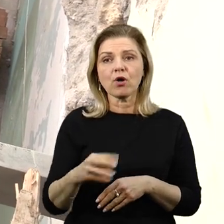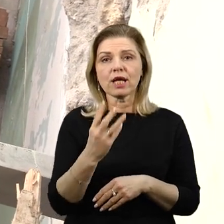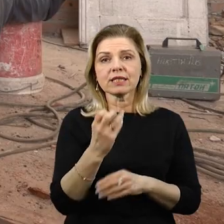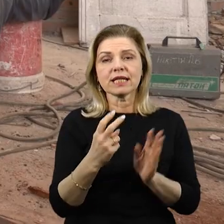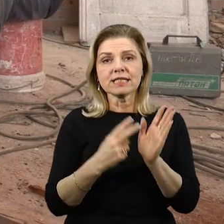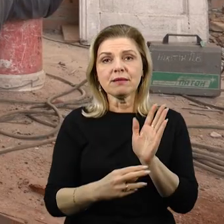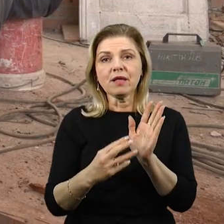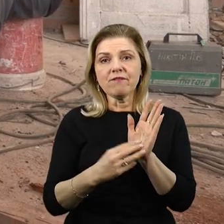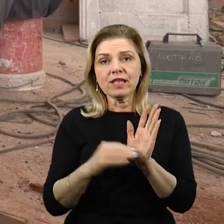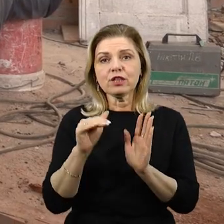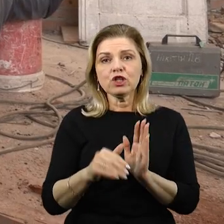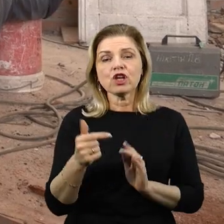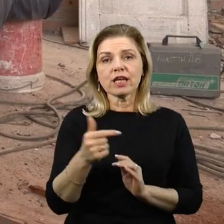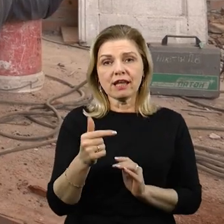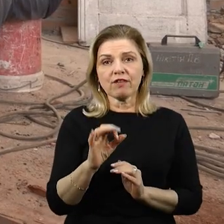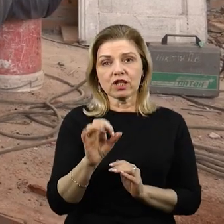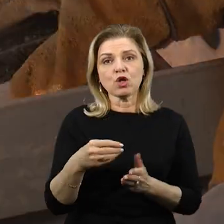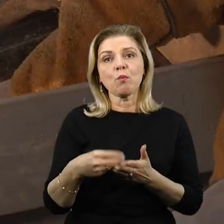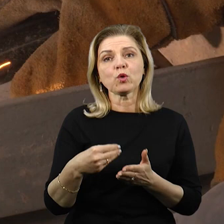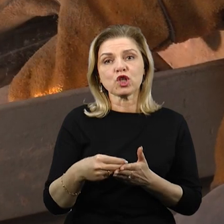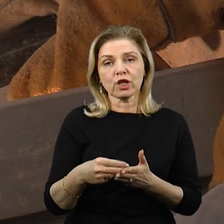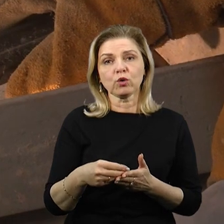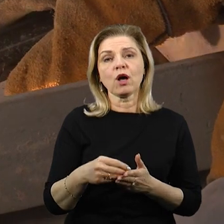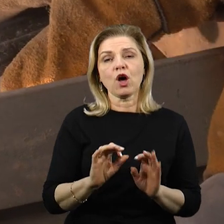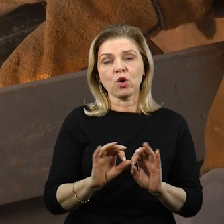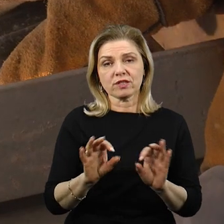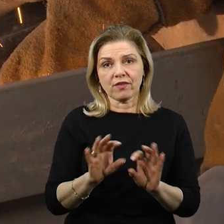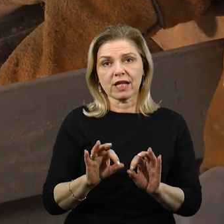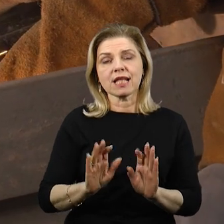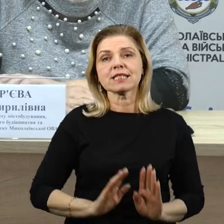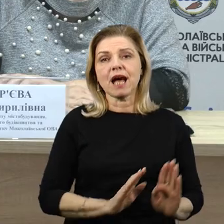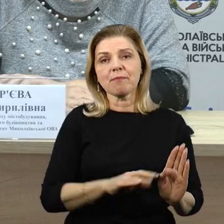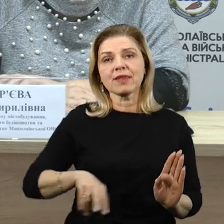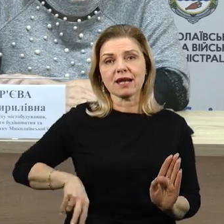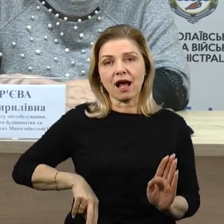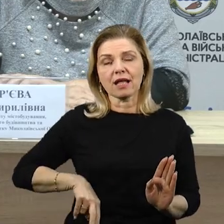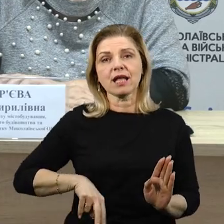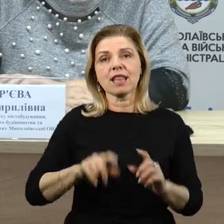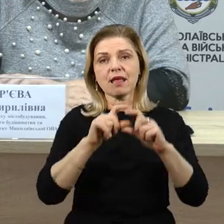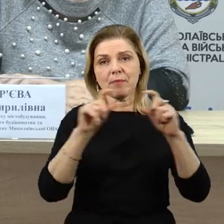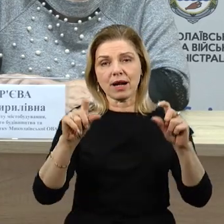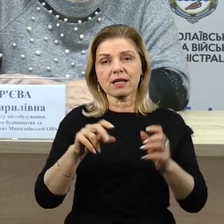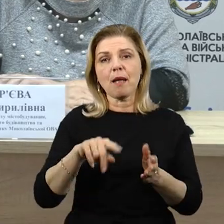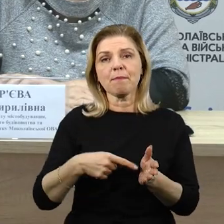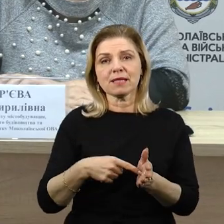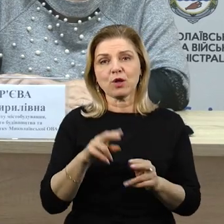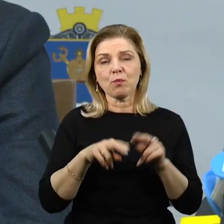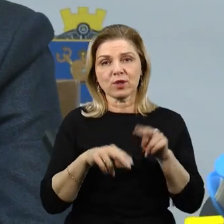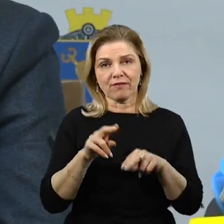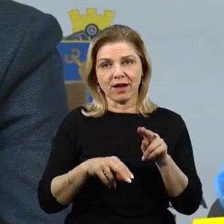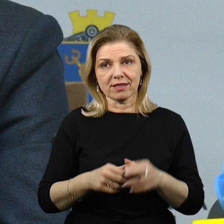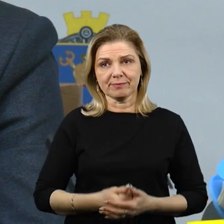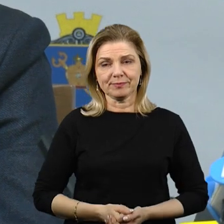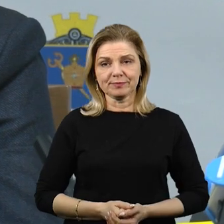378 000 грн розповів під час брифінгу Заступник директора Департаменту містобудування архітектури та супроводження розвитку